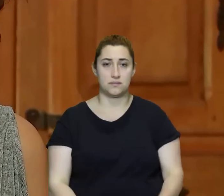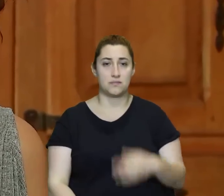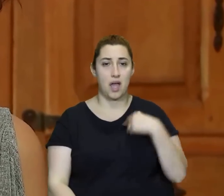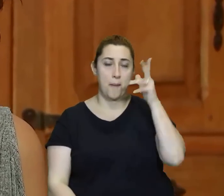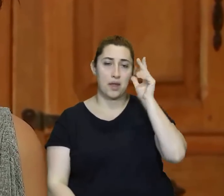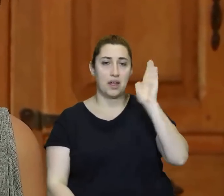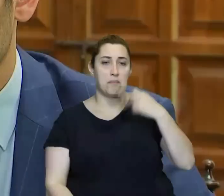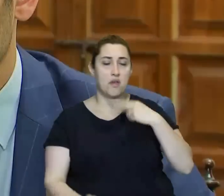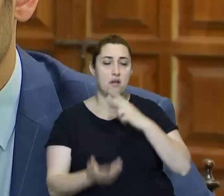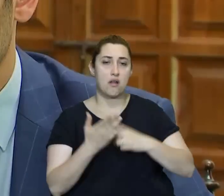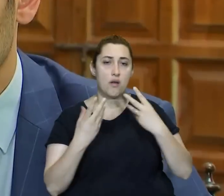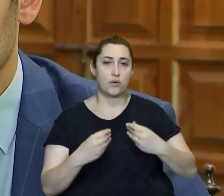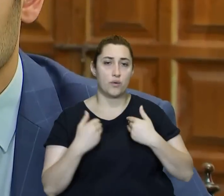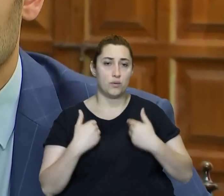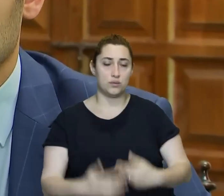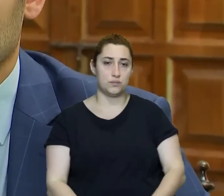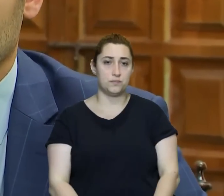Ben Amerika'ya gitmeye karar verdim.